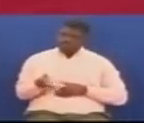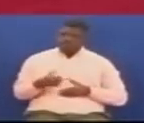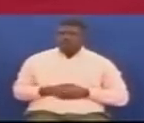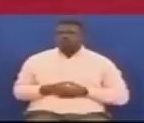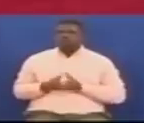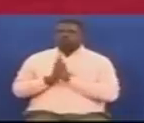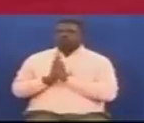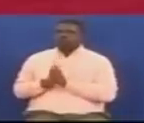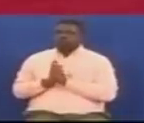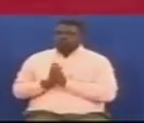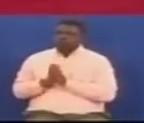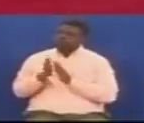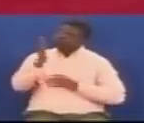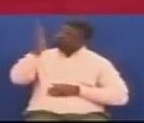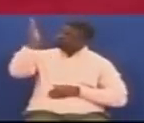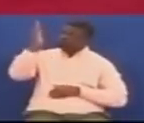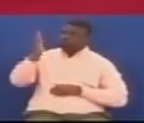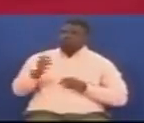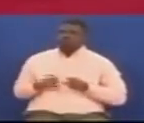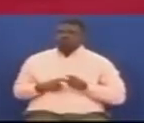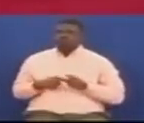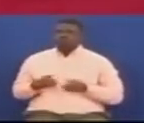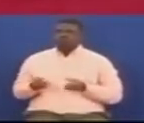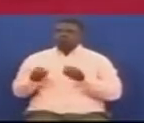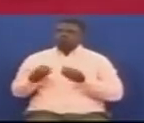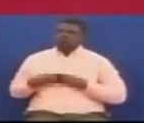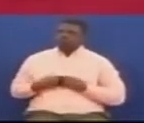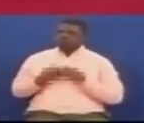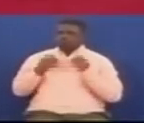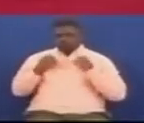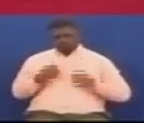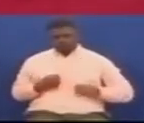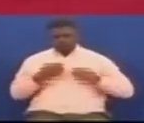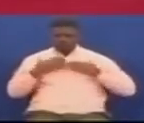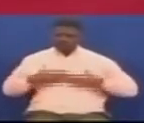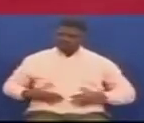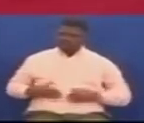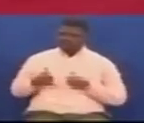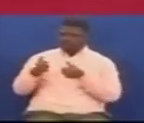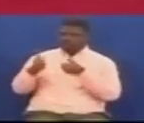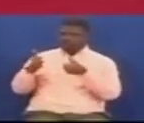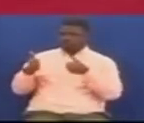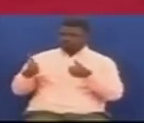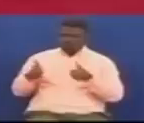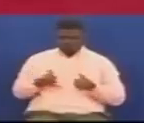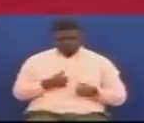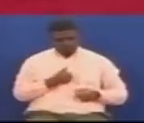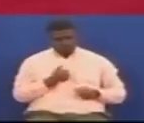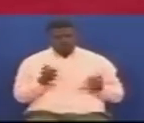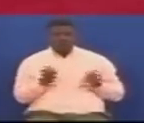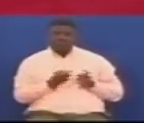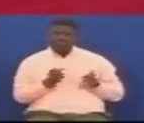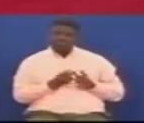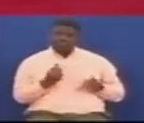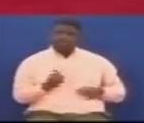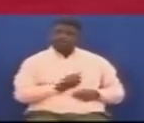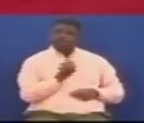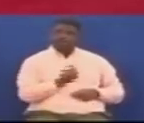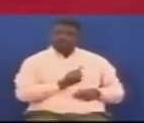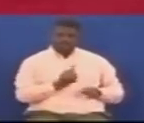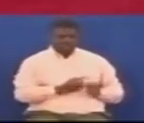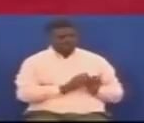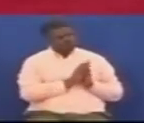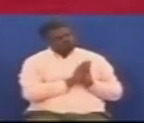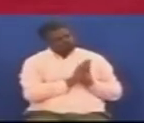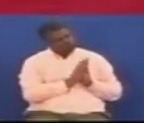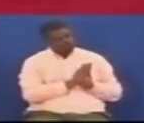Mwenyezi Mungu kwa kuendelea kutujalia uzima na afya njema. Kipekee nimshukuru sana kwa